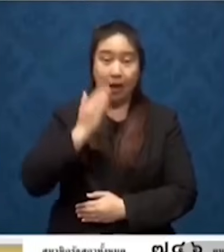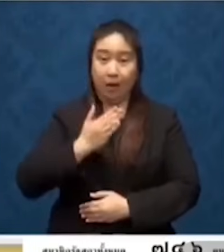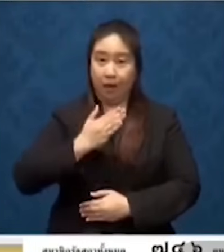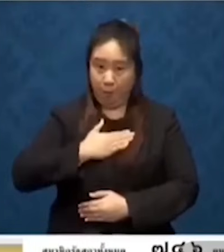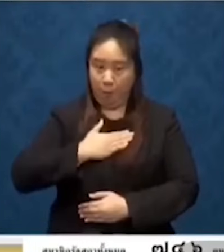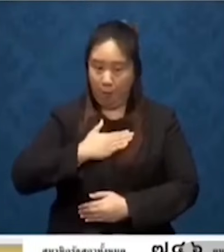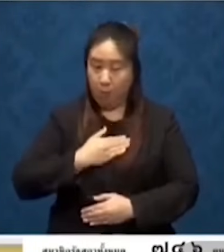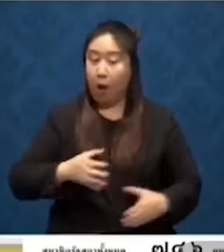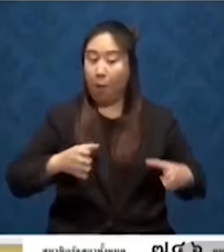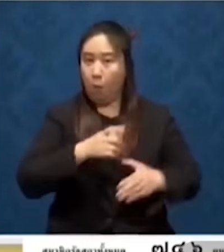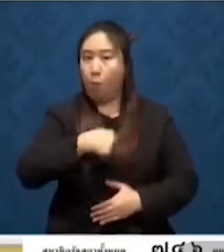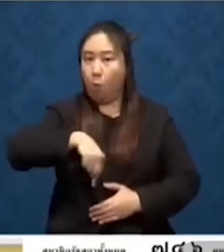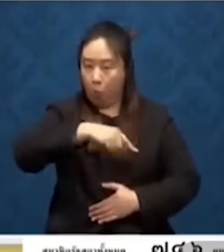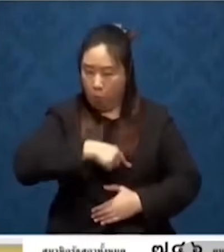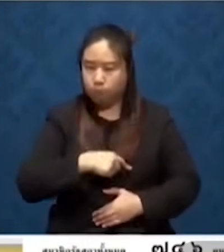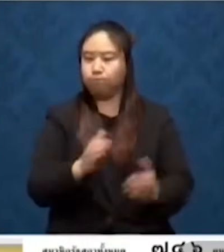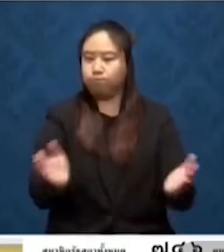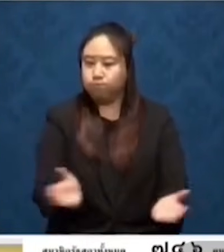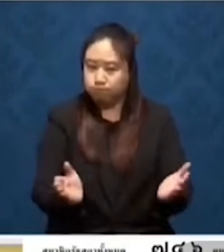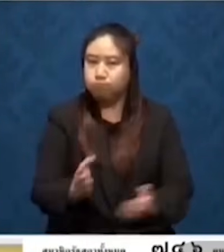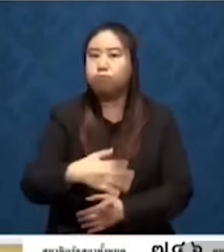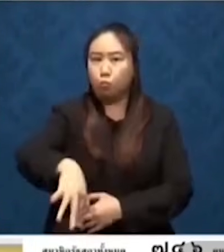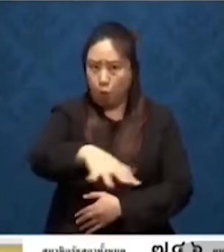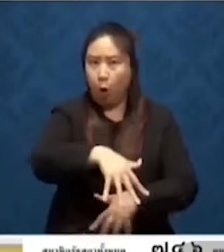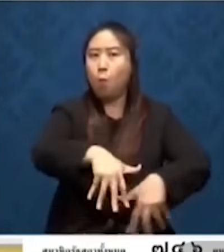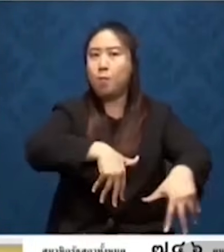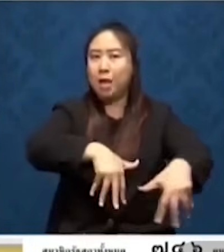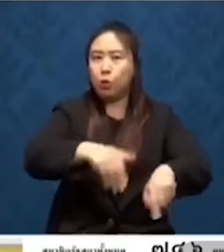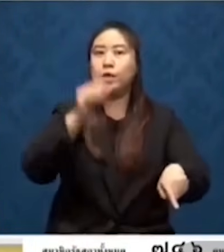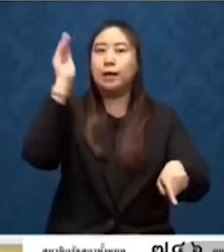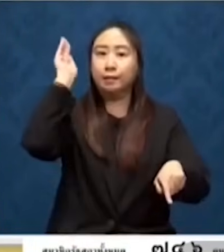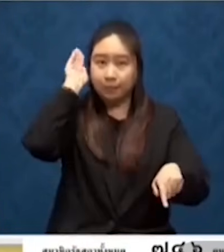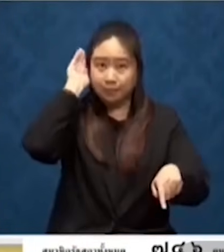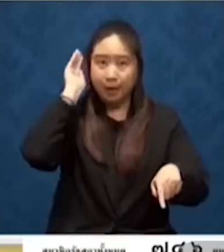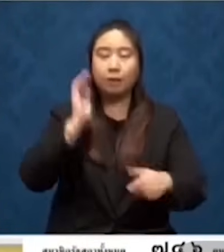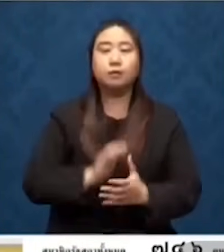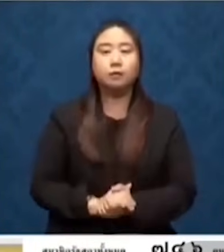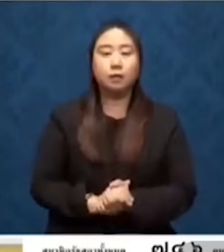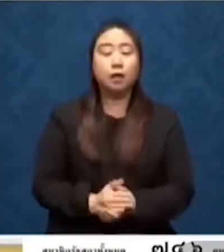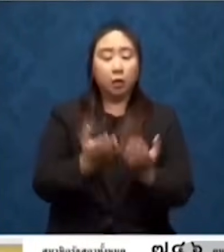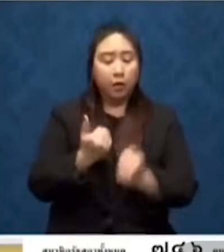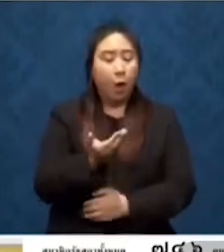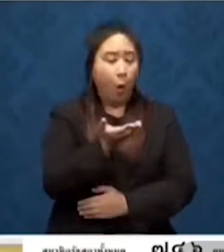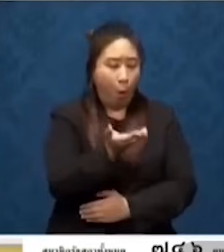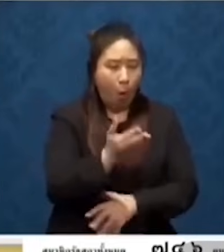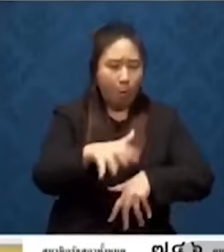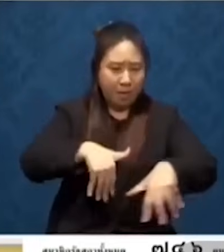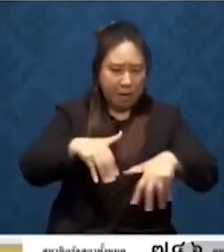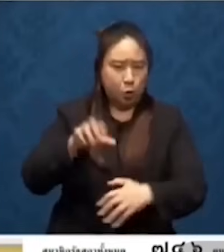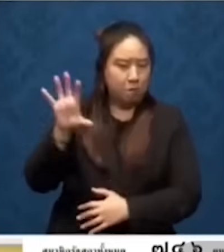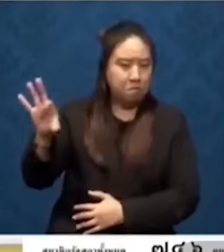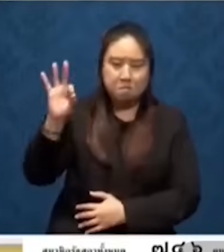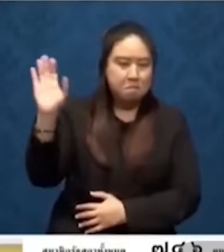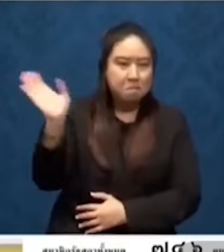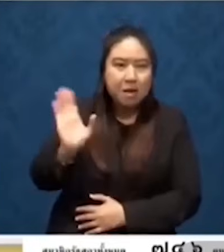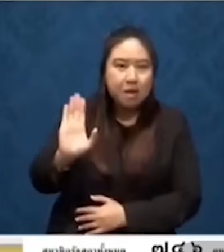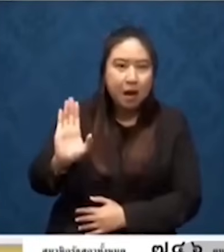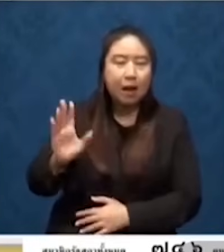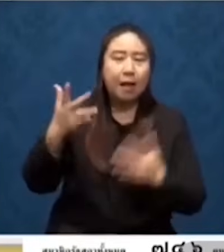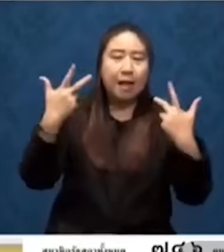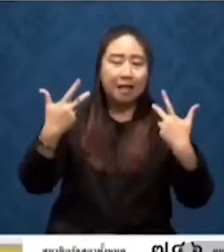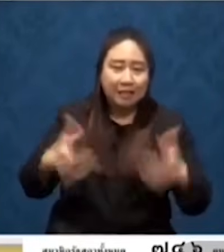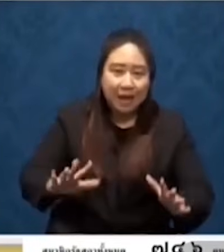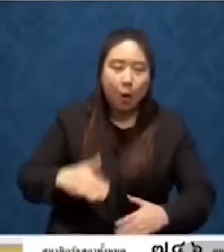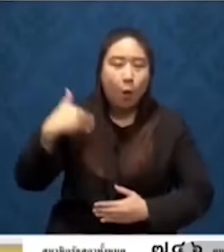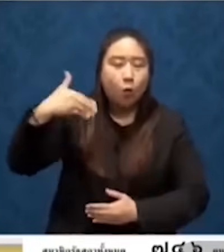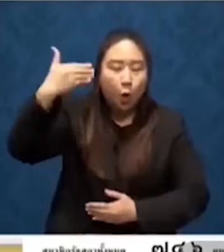กรณรงค์ดังนั้นเมื่อขอร้องประชาชนไม่ให้เลือกแล้ววันหนึ่งมายกมือหรือบอกส